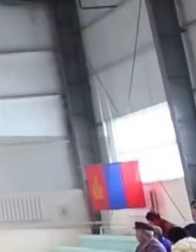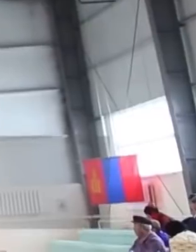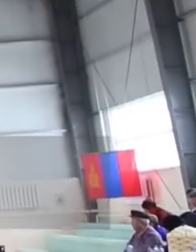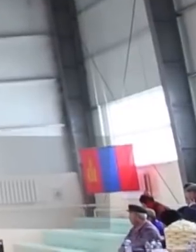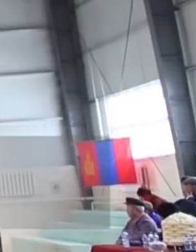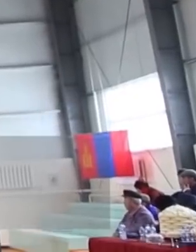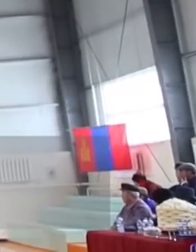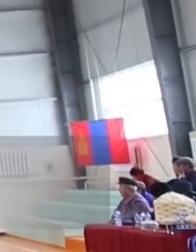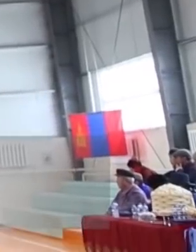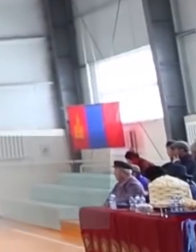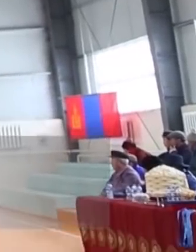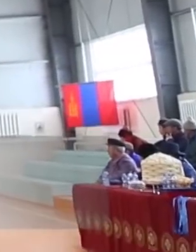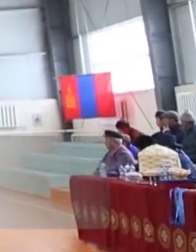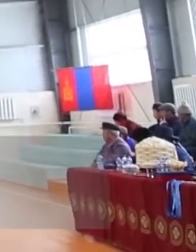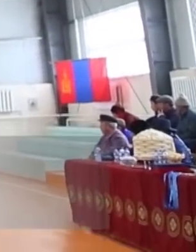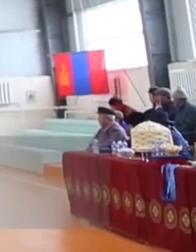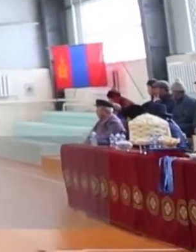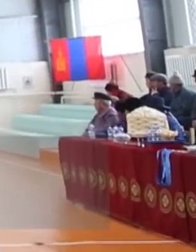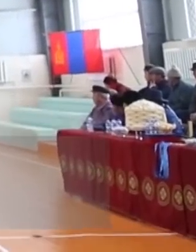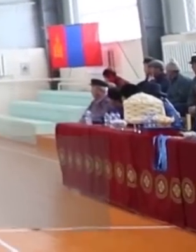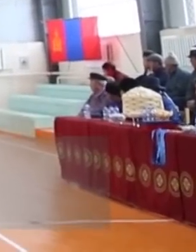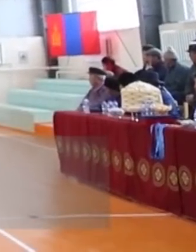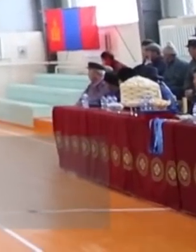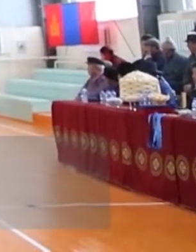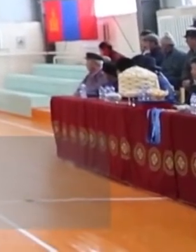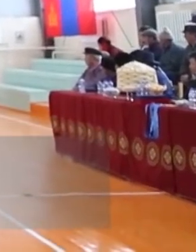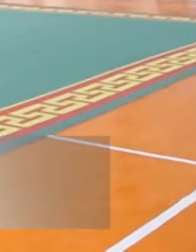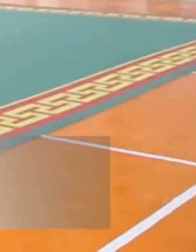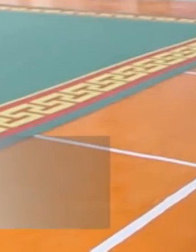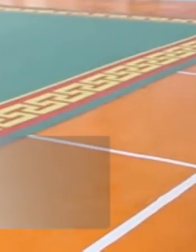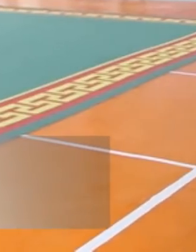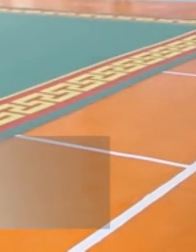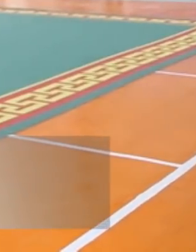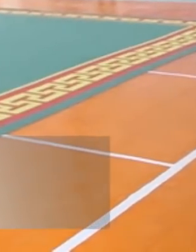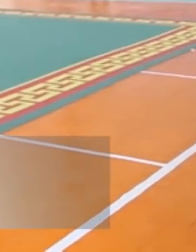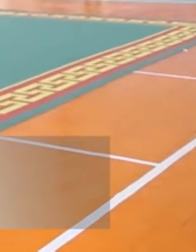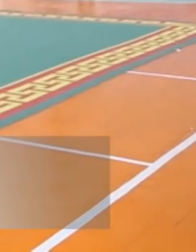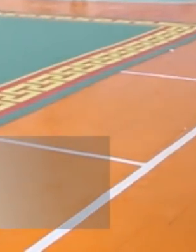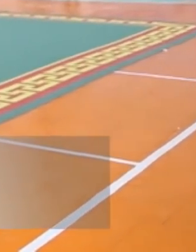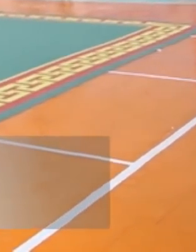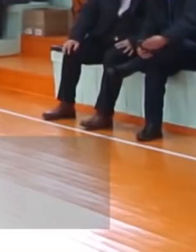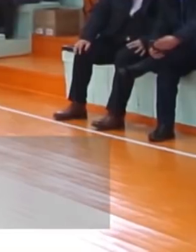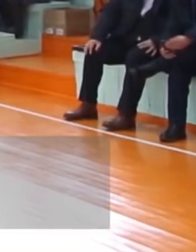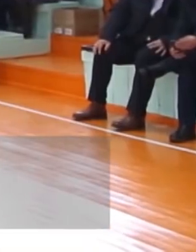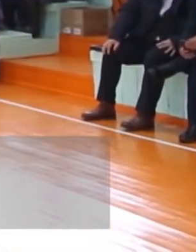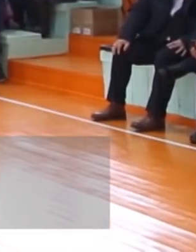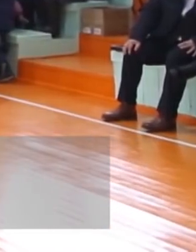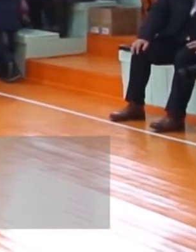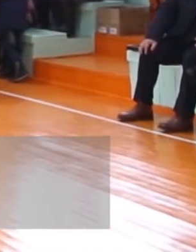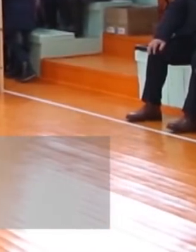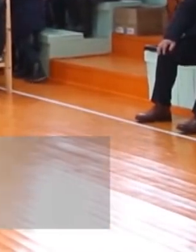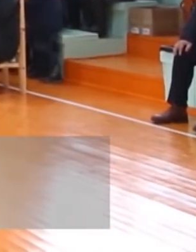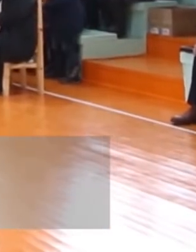боллоо. Спортын танхимын бүтээн байгуулалтын ажлыг Буянтийн Борго компани хамт олон улсын төсвийн 900 орчим сая төгрөгийн хөрөнгө